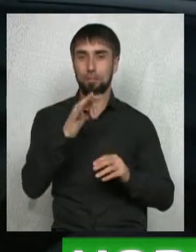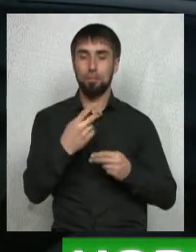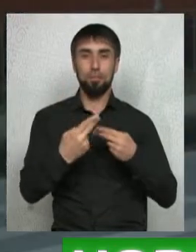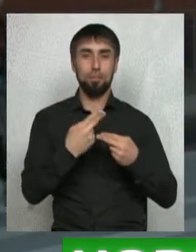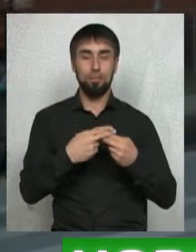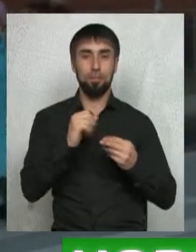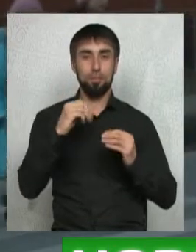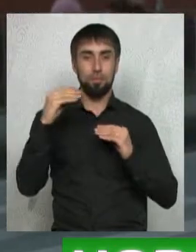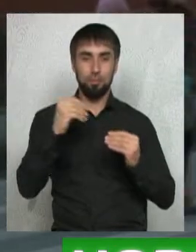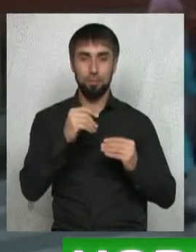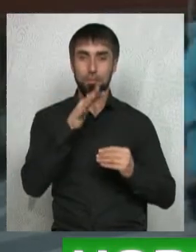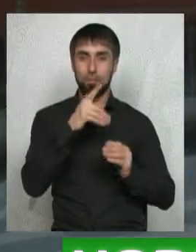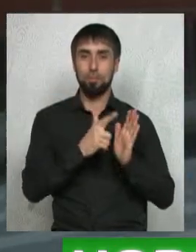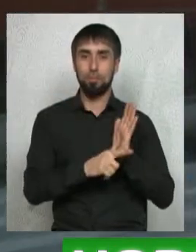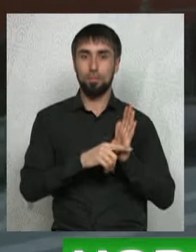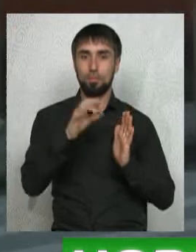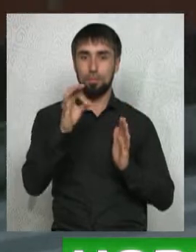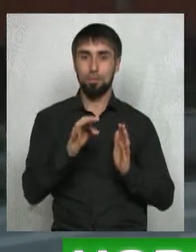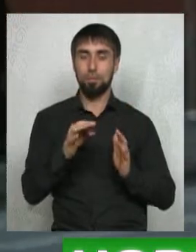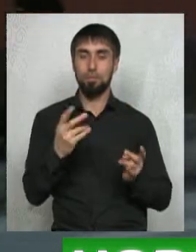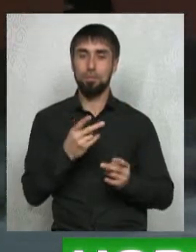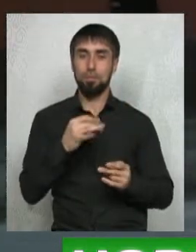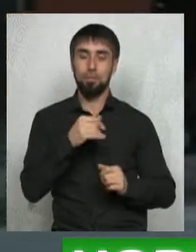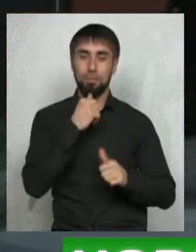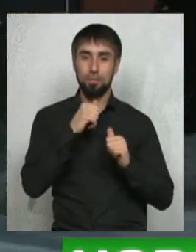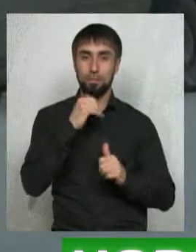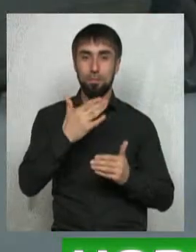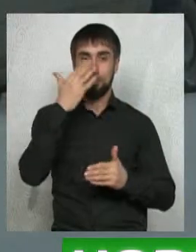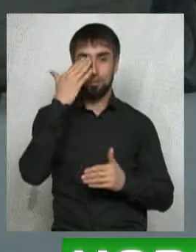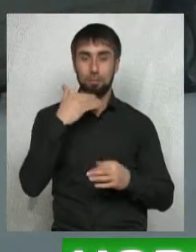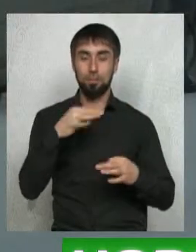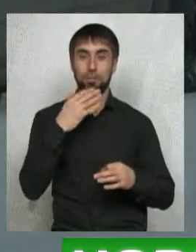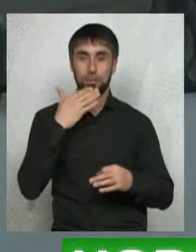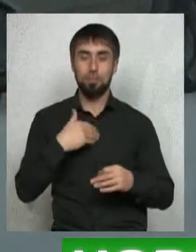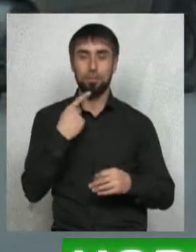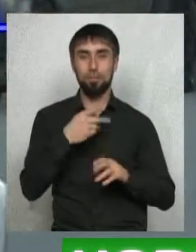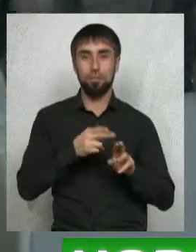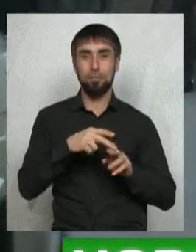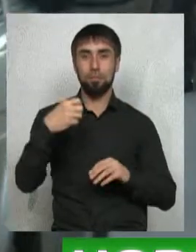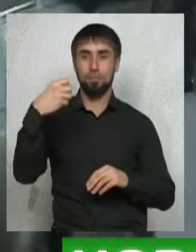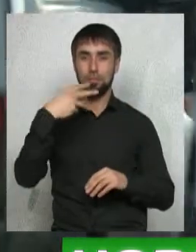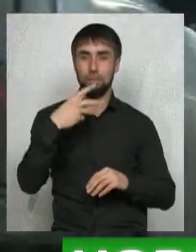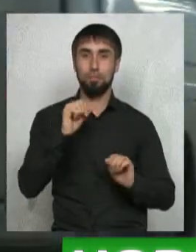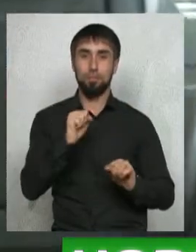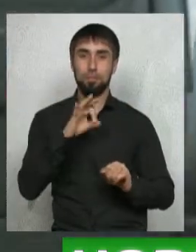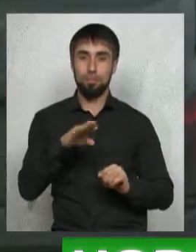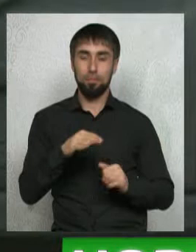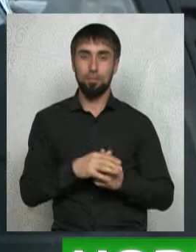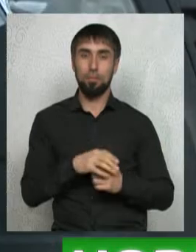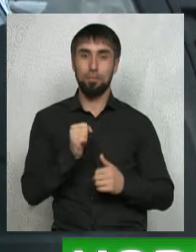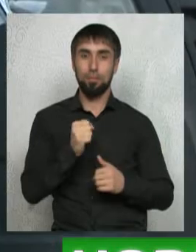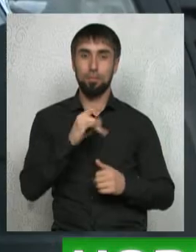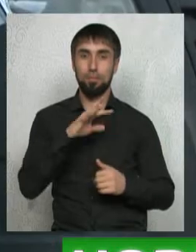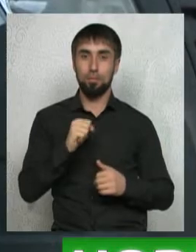а в ночное время суток на 70%. Стоит ли рисковать? Если летом автолюбители оправдывают этот тюнинг защитой от яркого солнца,